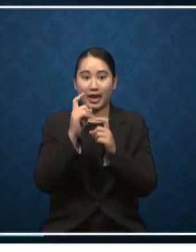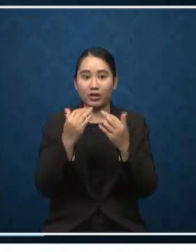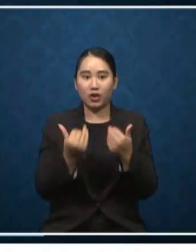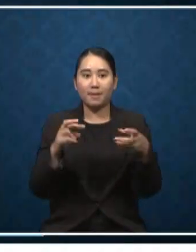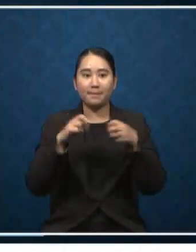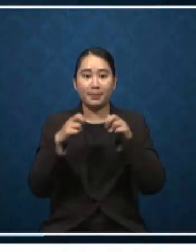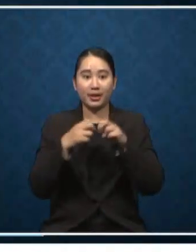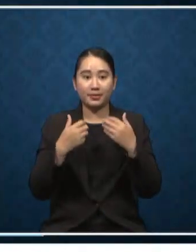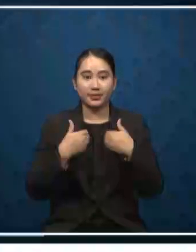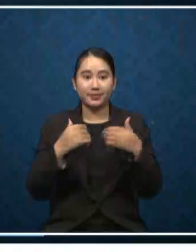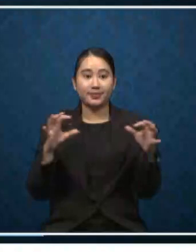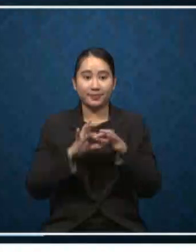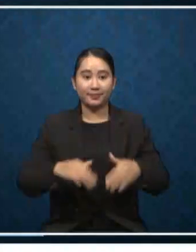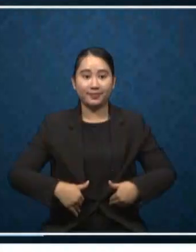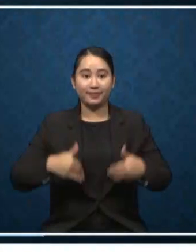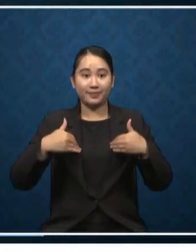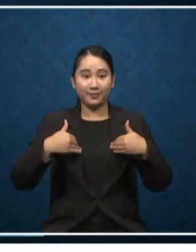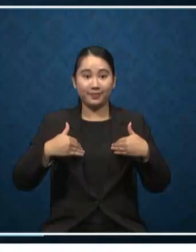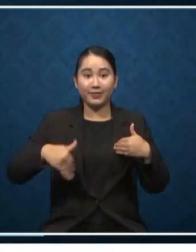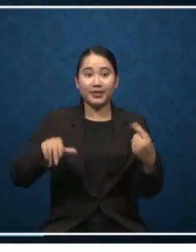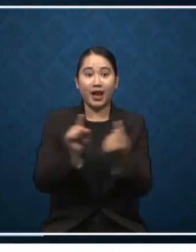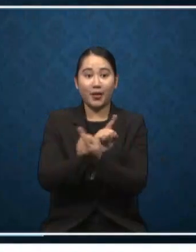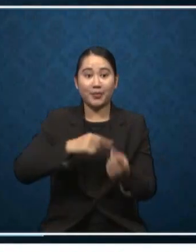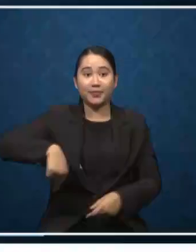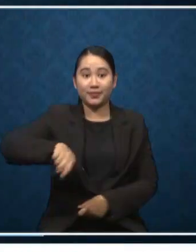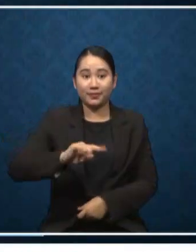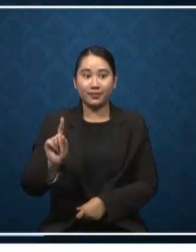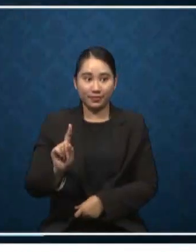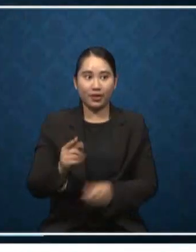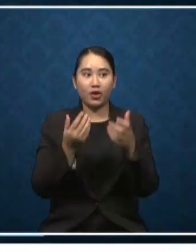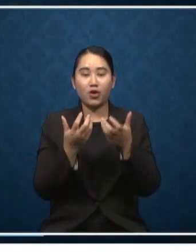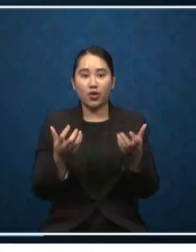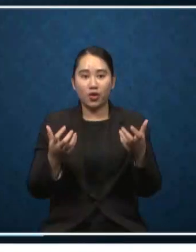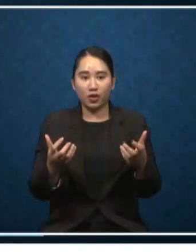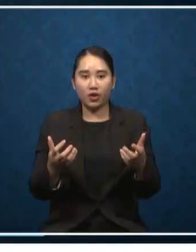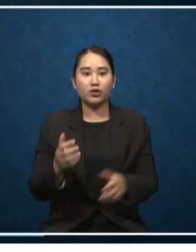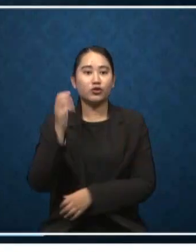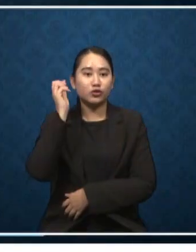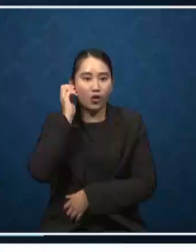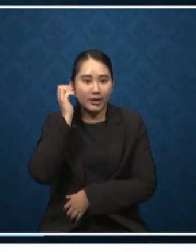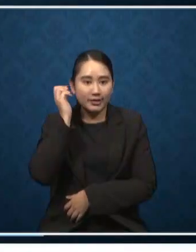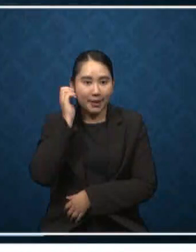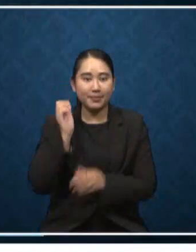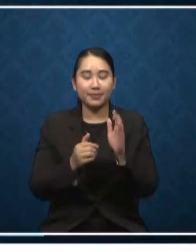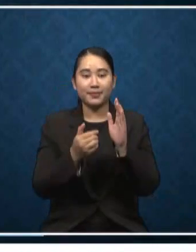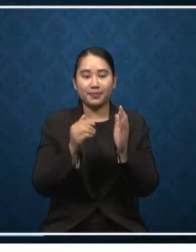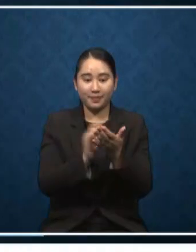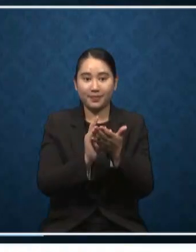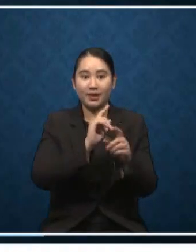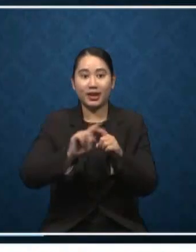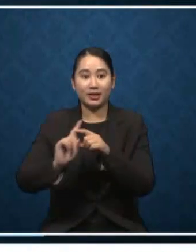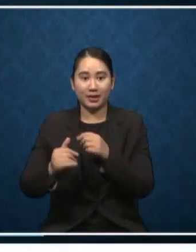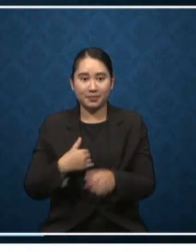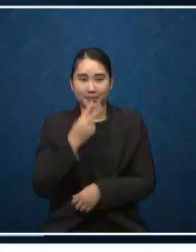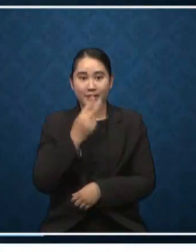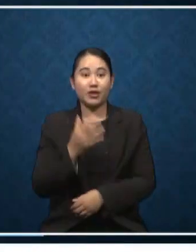เป็ปัญหาแล้วก็เข้ามาสู่ชีวตปยงบมากขึ้นอัแรกกคือพวกขยะ Electronicsครับหลายทั้นก็พก จดท้